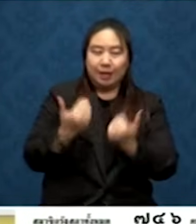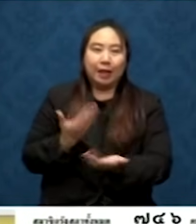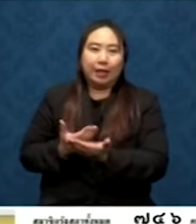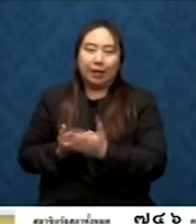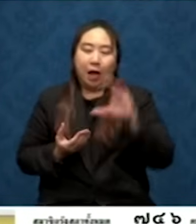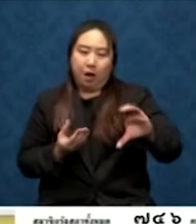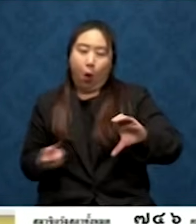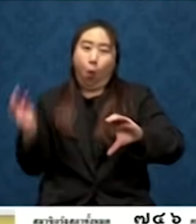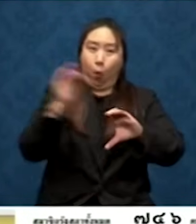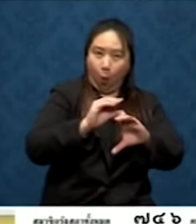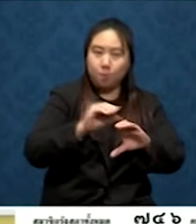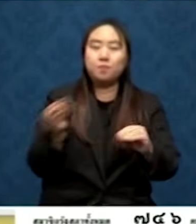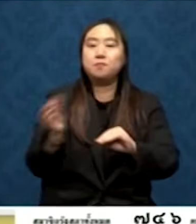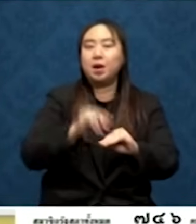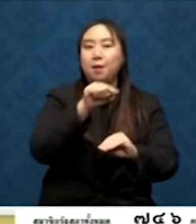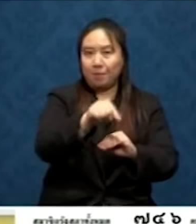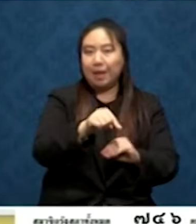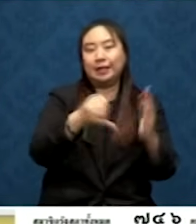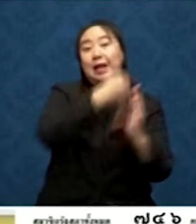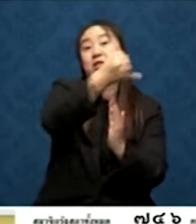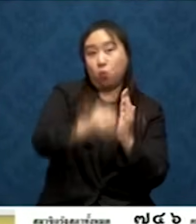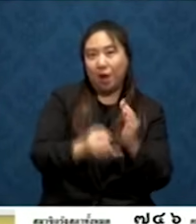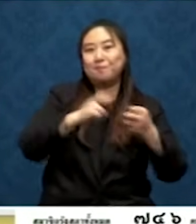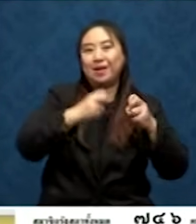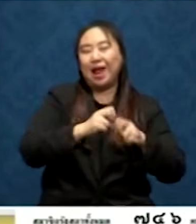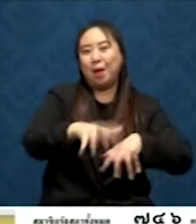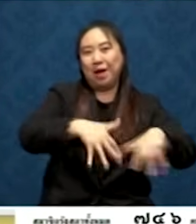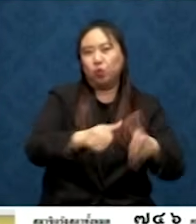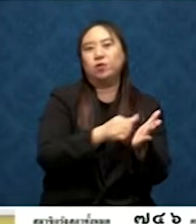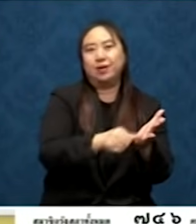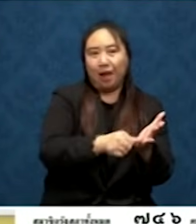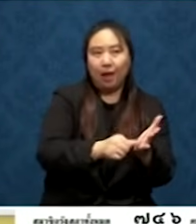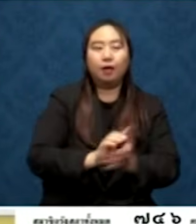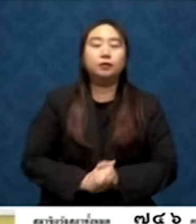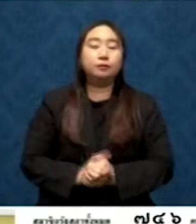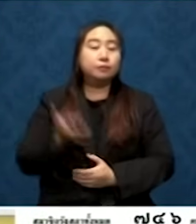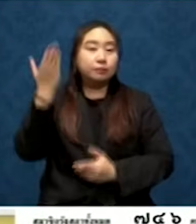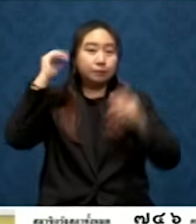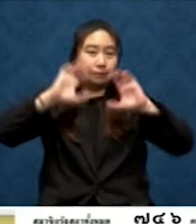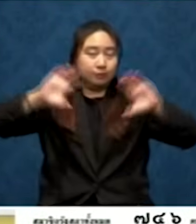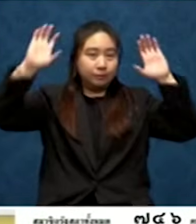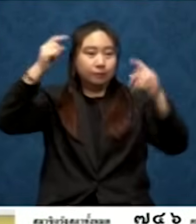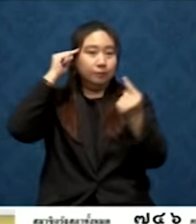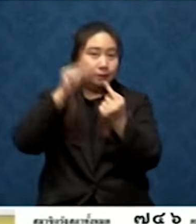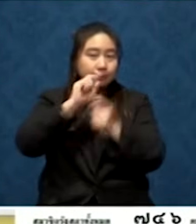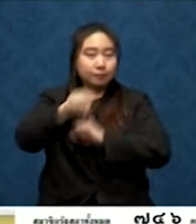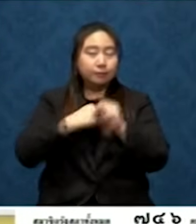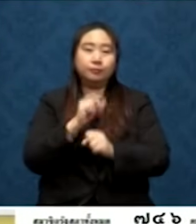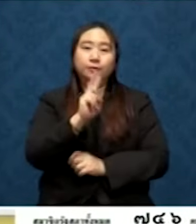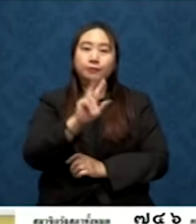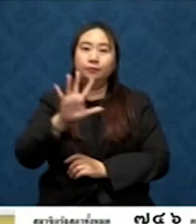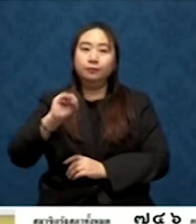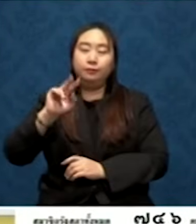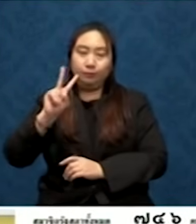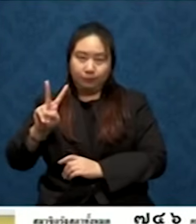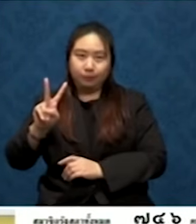ให้กับท้องถิ่นในการแก้ไขปัญหาประชาชนในพื้นที่แม้รัฐบาลเคยตั้งเป้าหมายครับตั้งแต่ปี2542ว่า